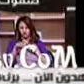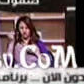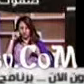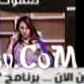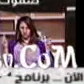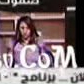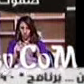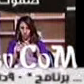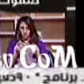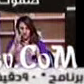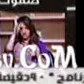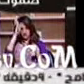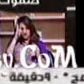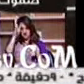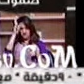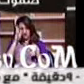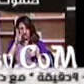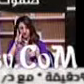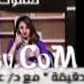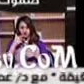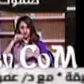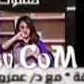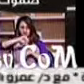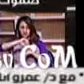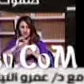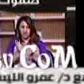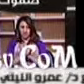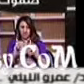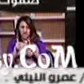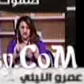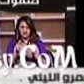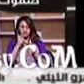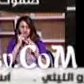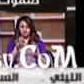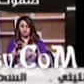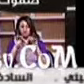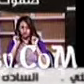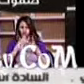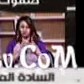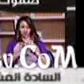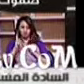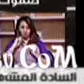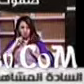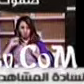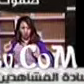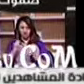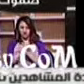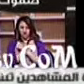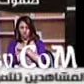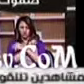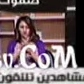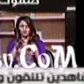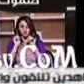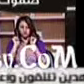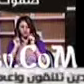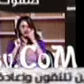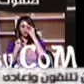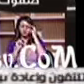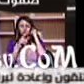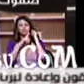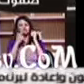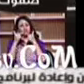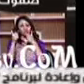مؤتمر صحفي في مقر حزب البناء والتنميه لاعلان استقالته من منصبه كمحافظ للاقصر اظنها